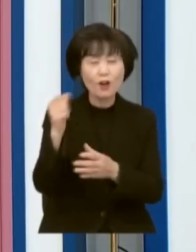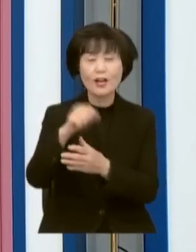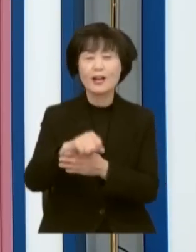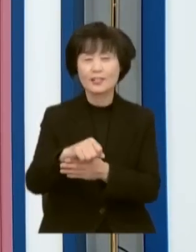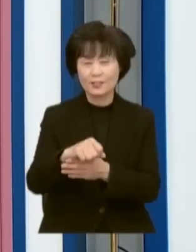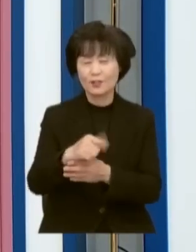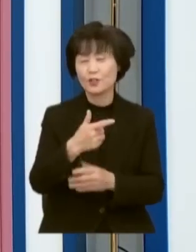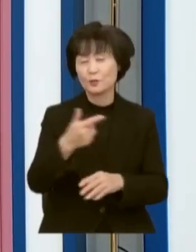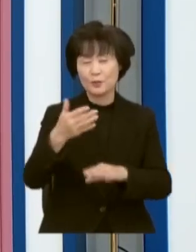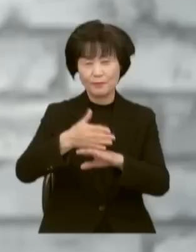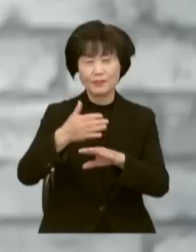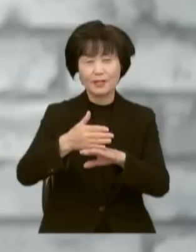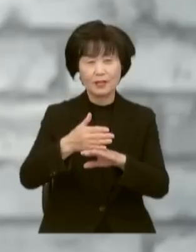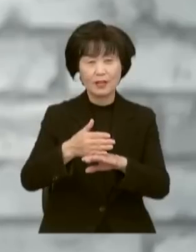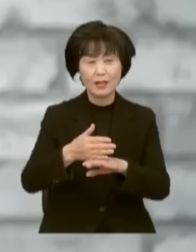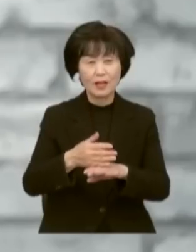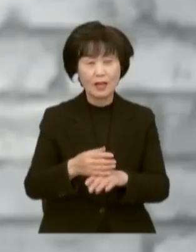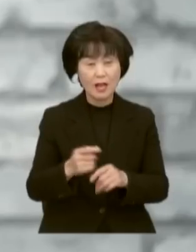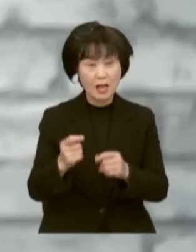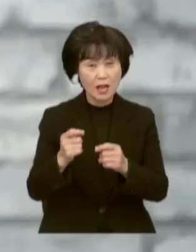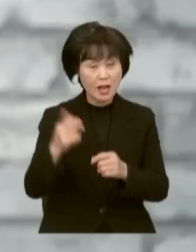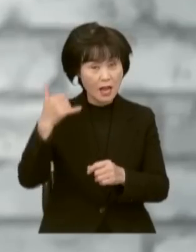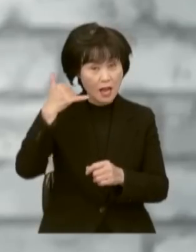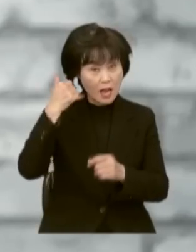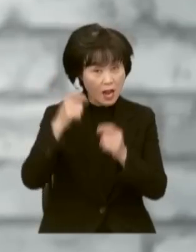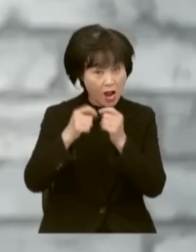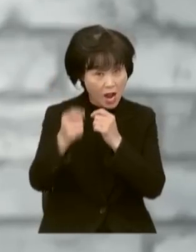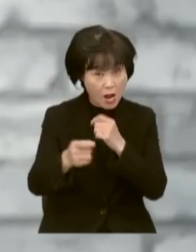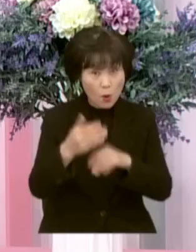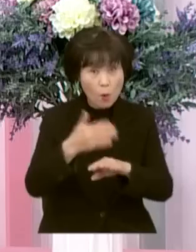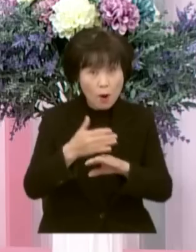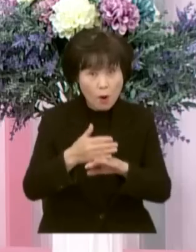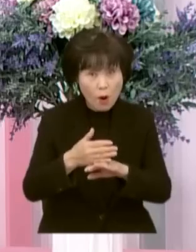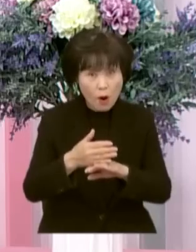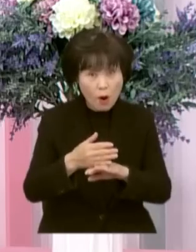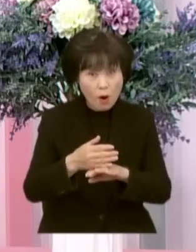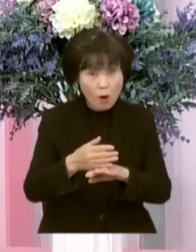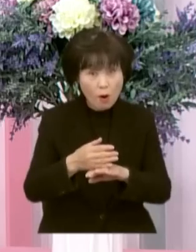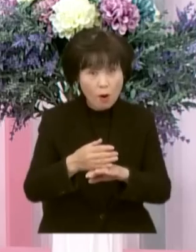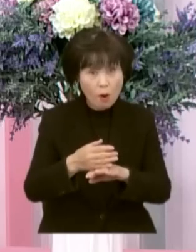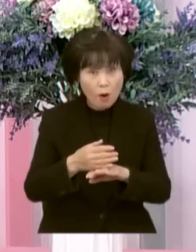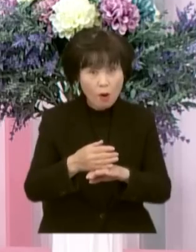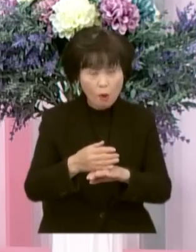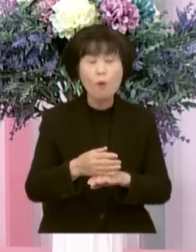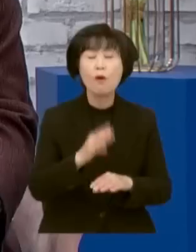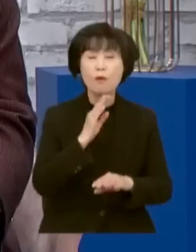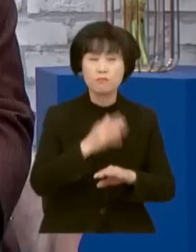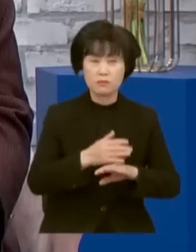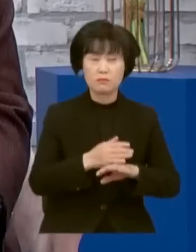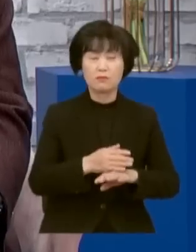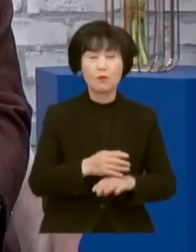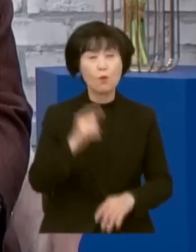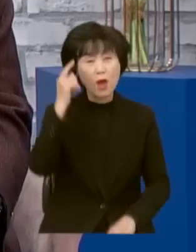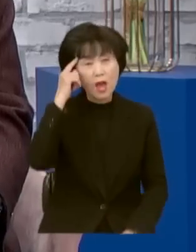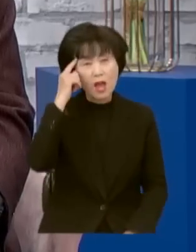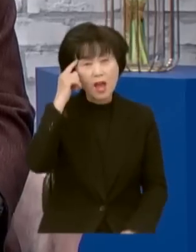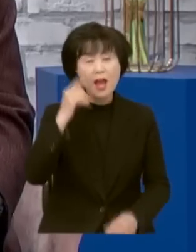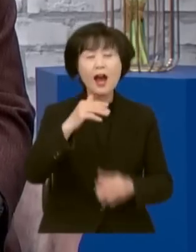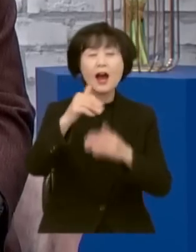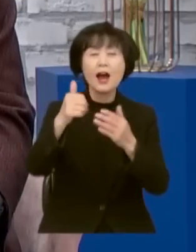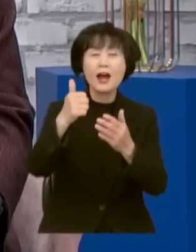고맙고 지금은 보이스피싱이 고마워요? 네, 그분 너무 감사드려요. 아 하나님께